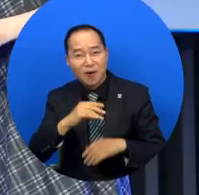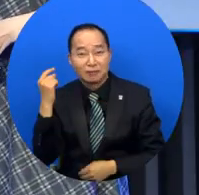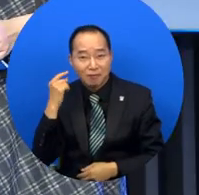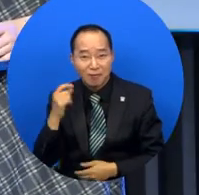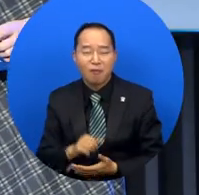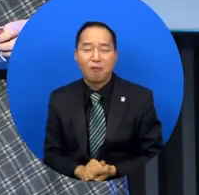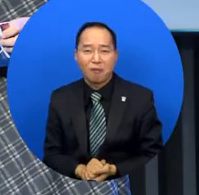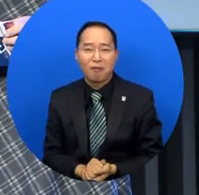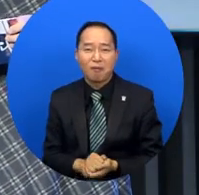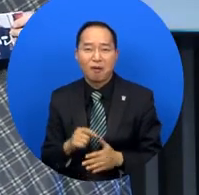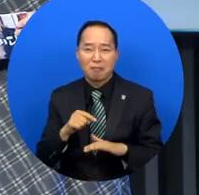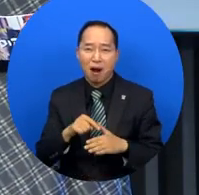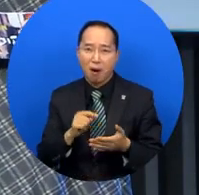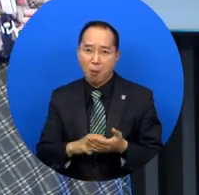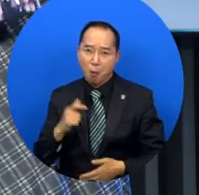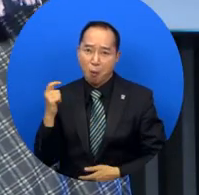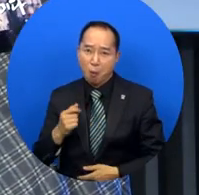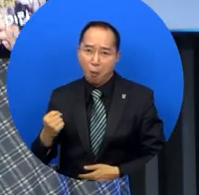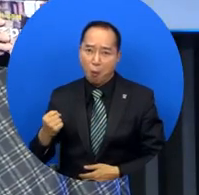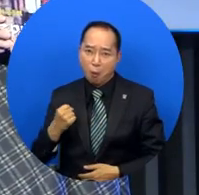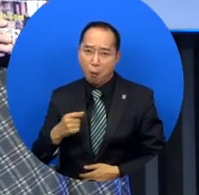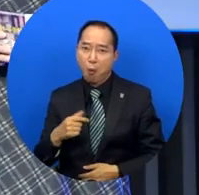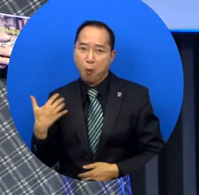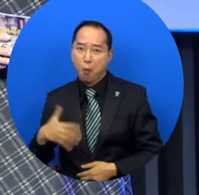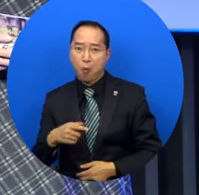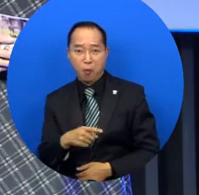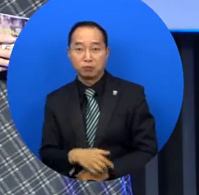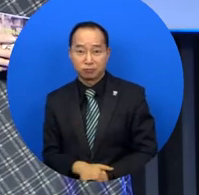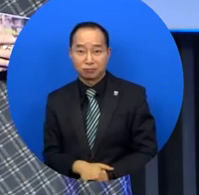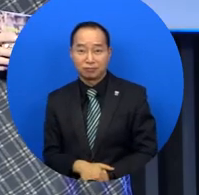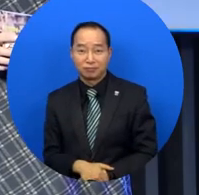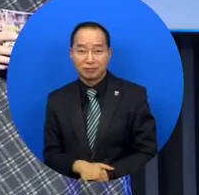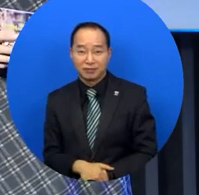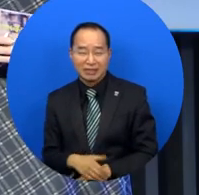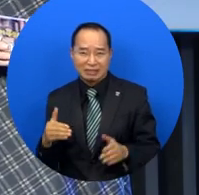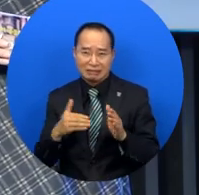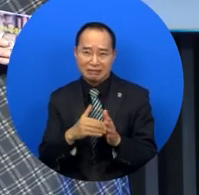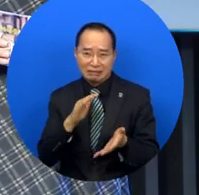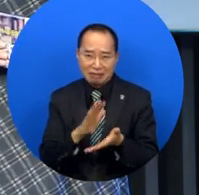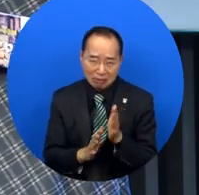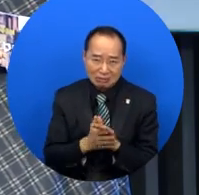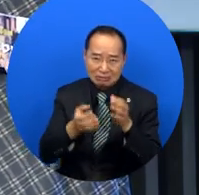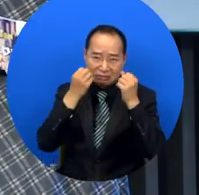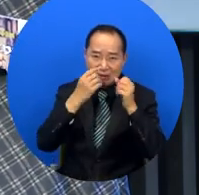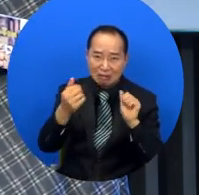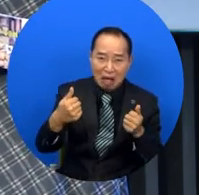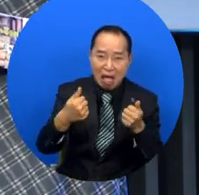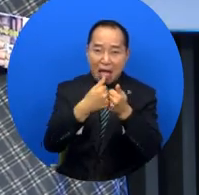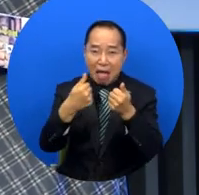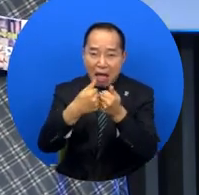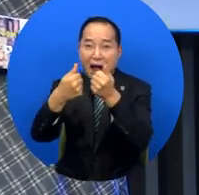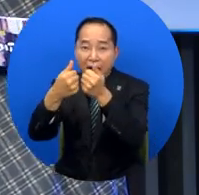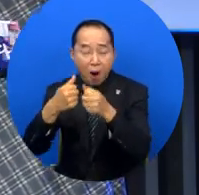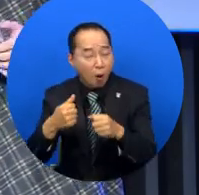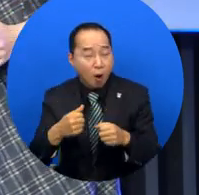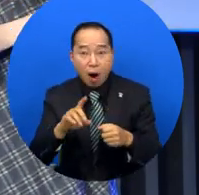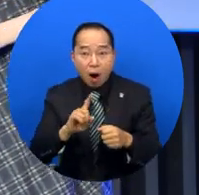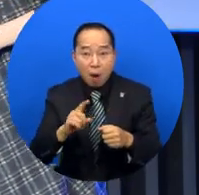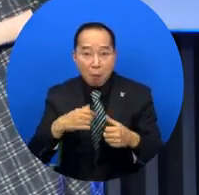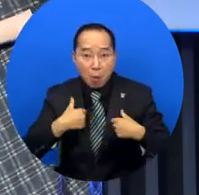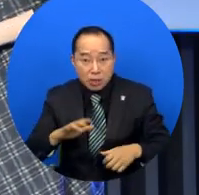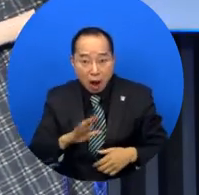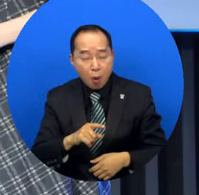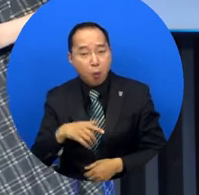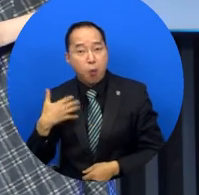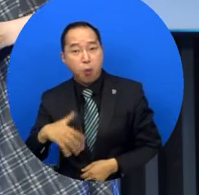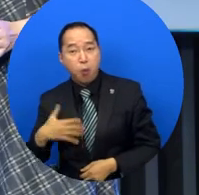강연을 들으면서 참 마음이 단단한 분 같다라는 생각이 들었어요. 끊임없이 도전하고 또 포기하지 않는